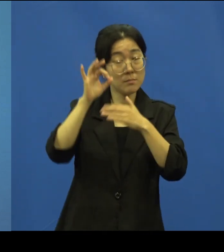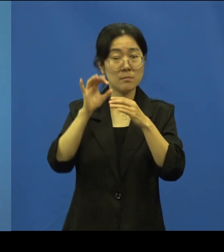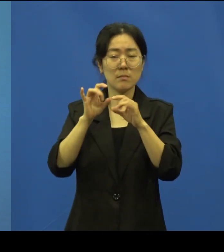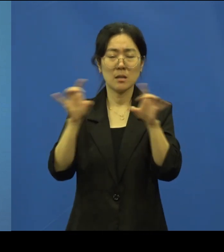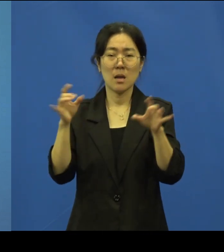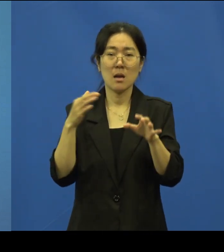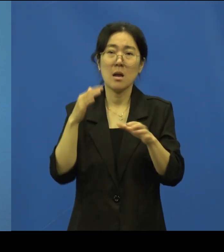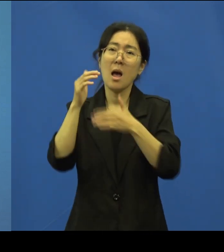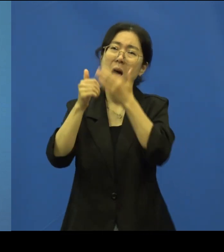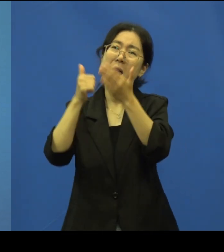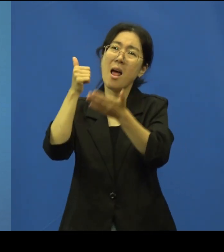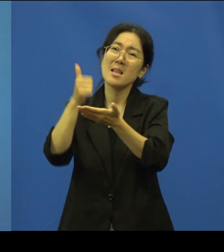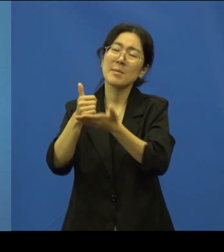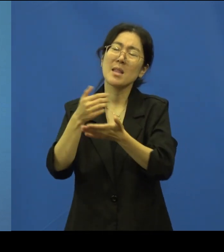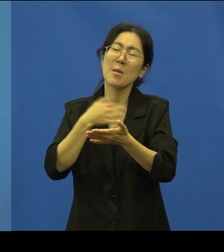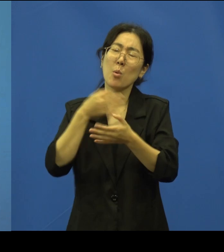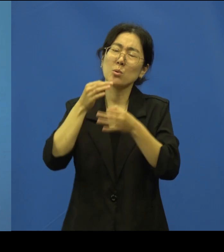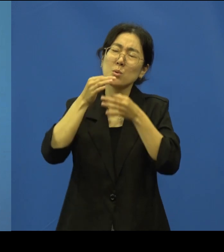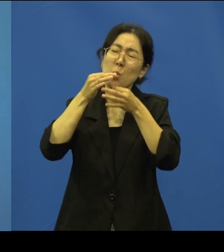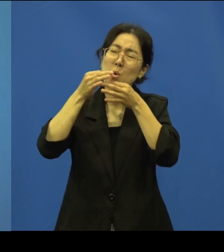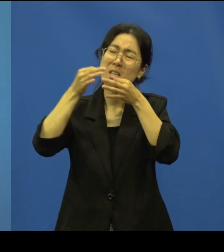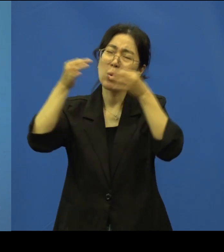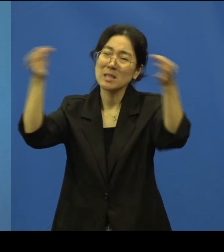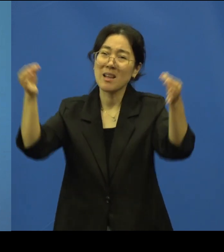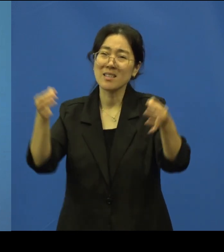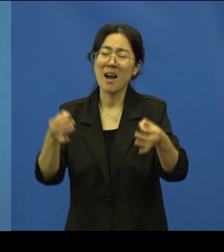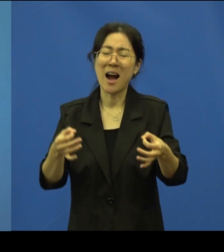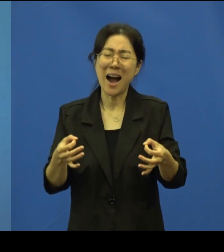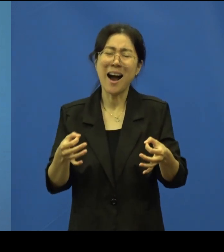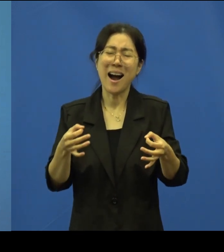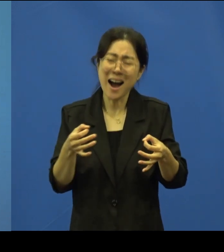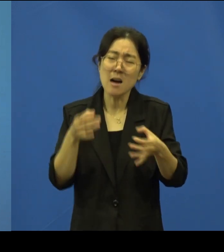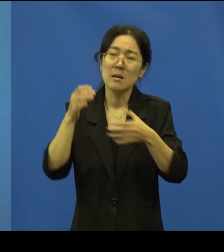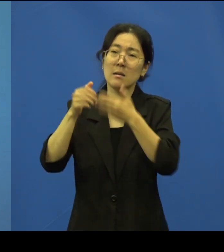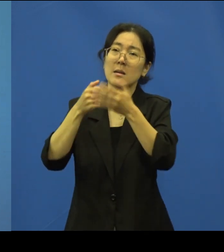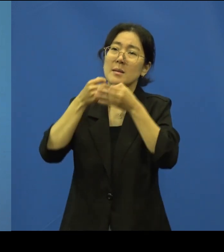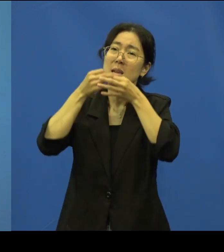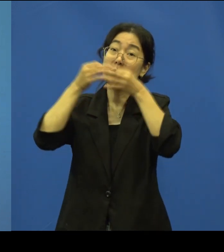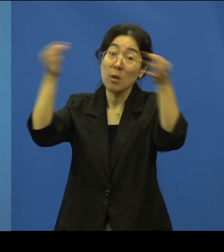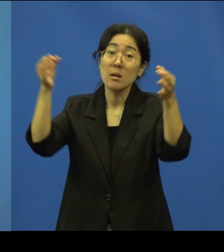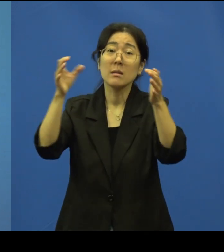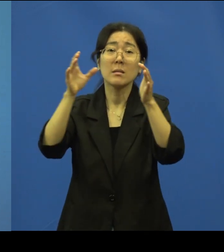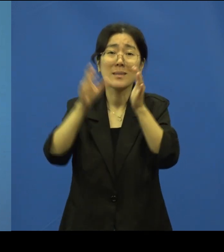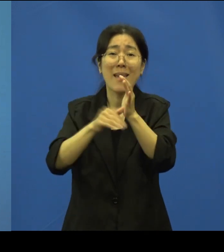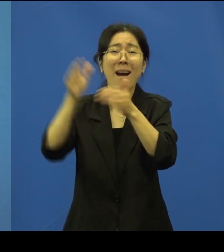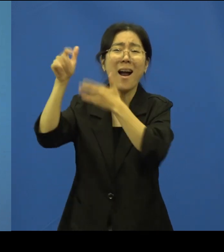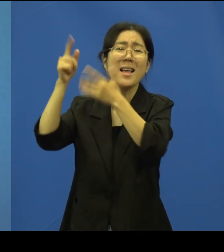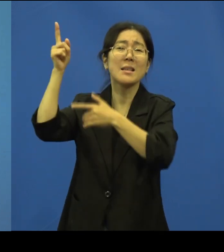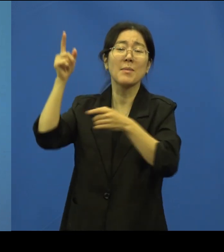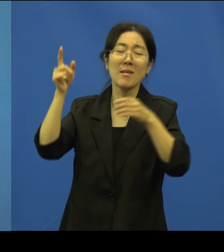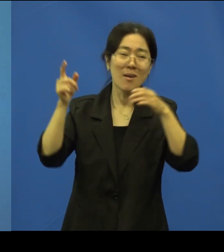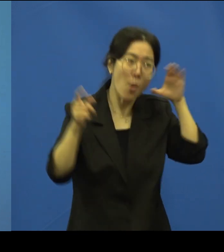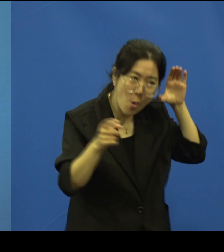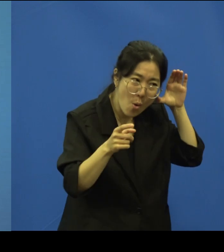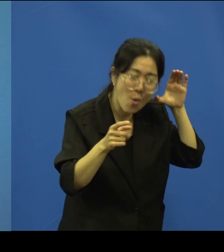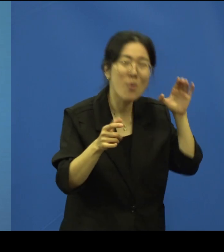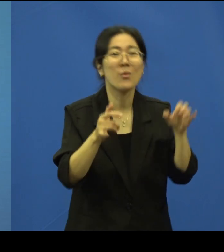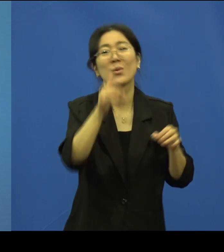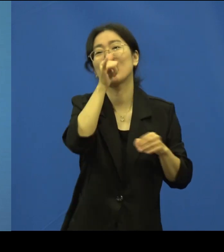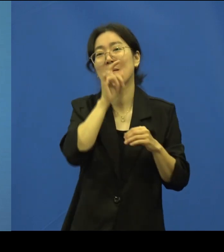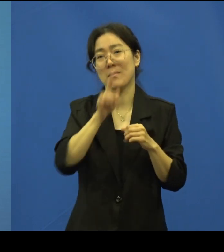부르고 내 음성으로 목소리를 내서 하나님께 기도하고, 저는 새벽에